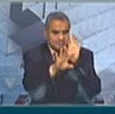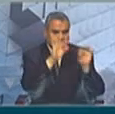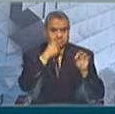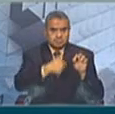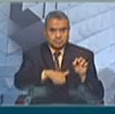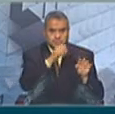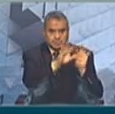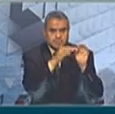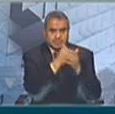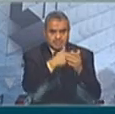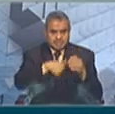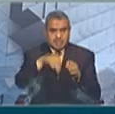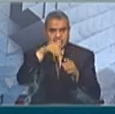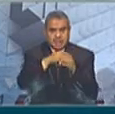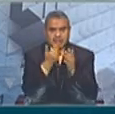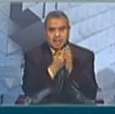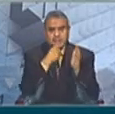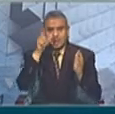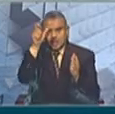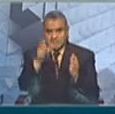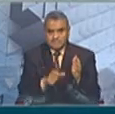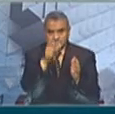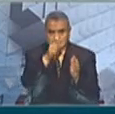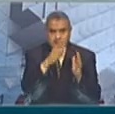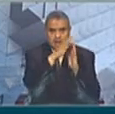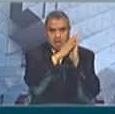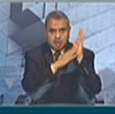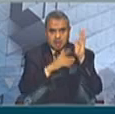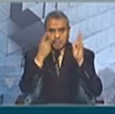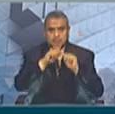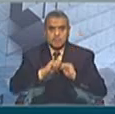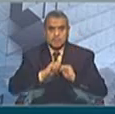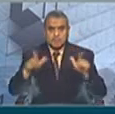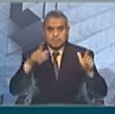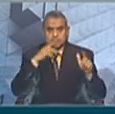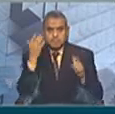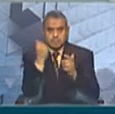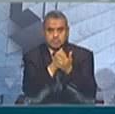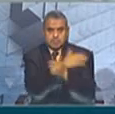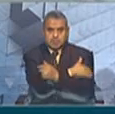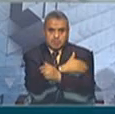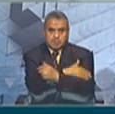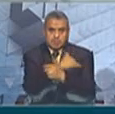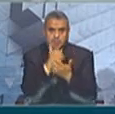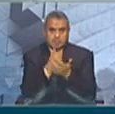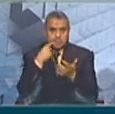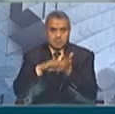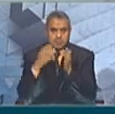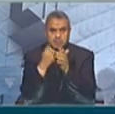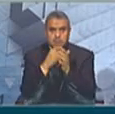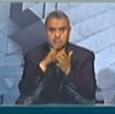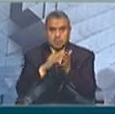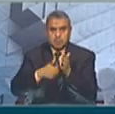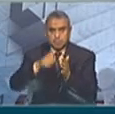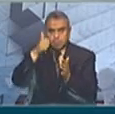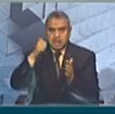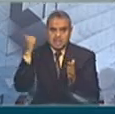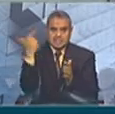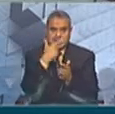للمرشحين بنظامي الفردي والقائمة غدا، والتي تتضمن مرشحي المرحلتين الأولى